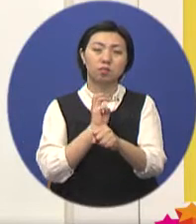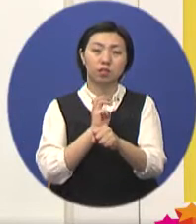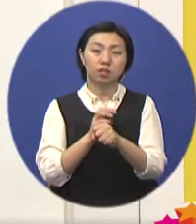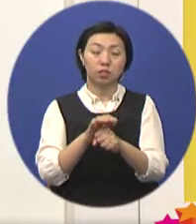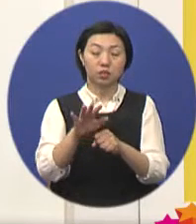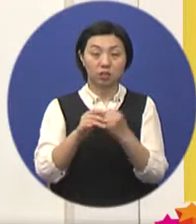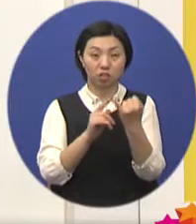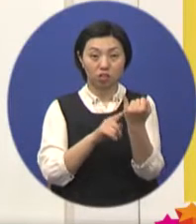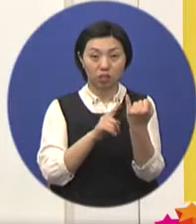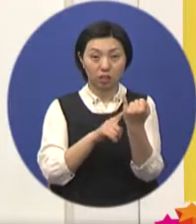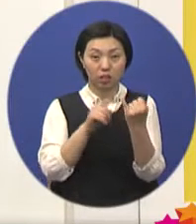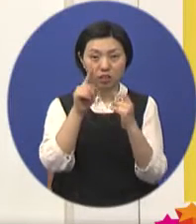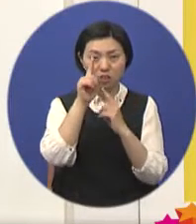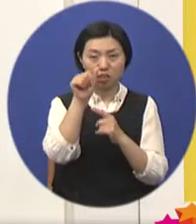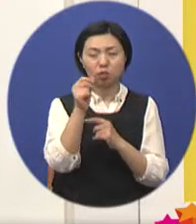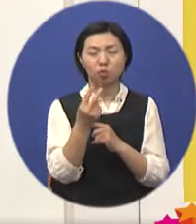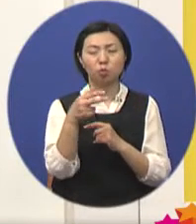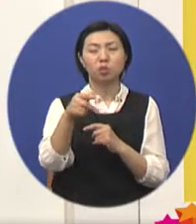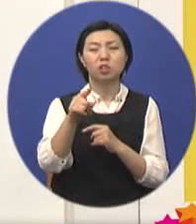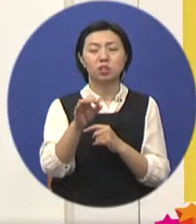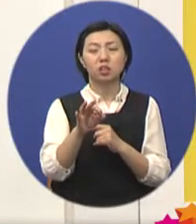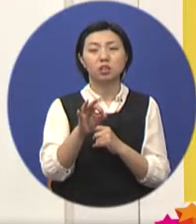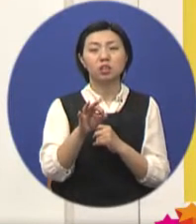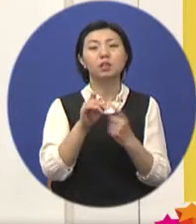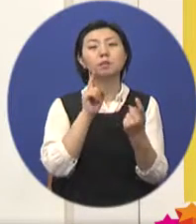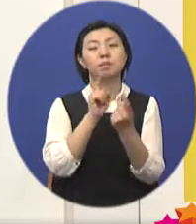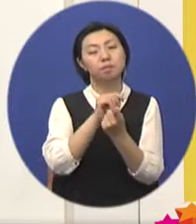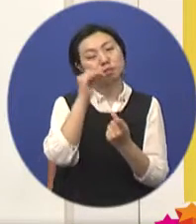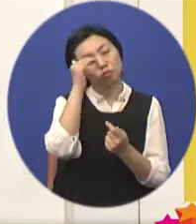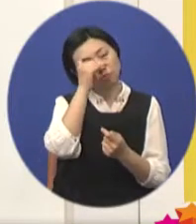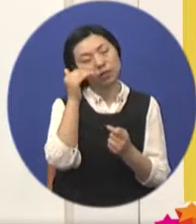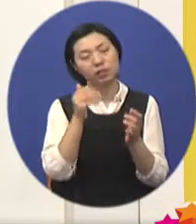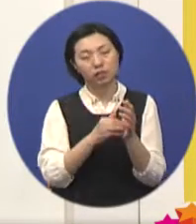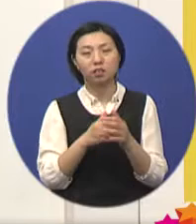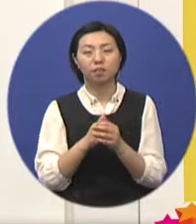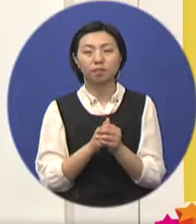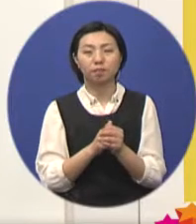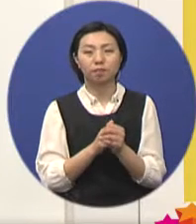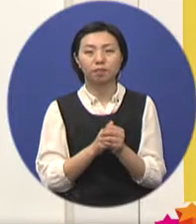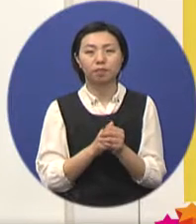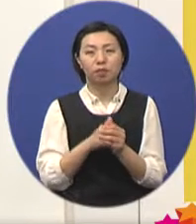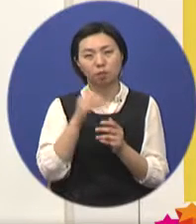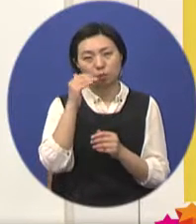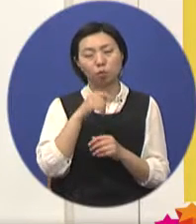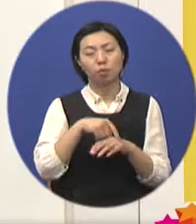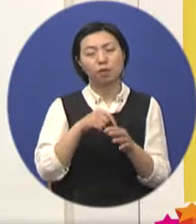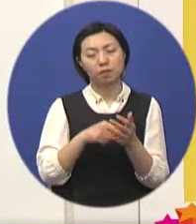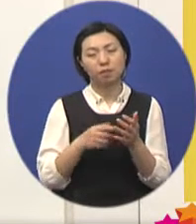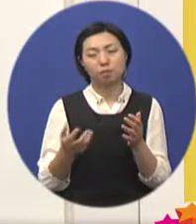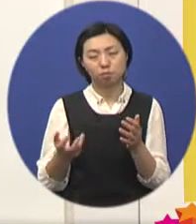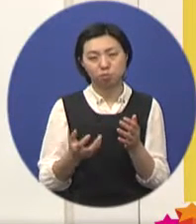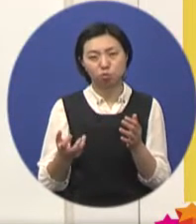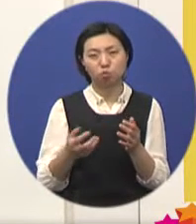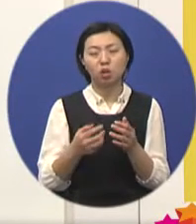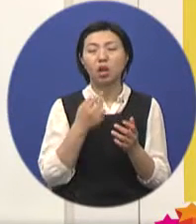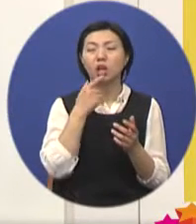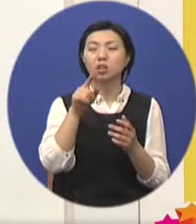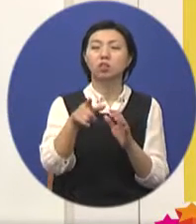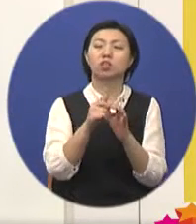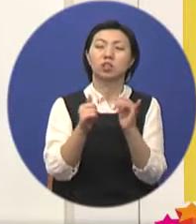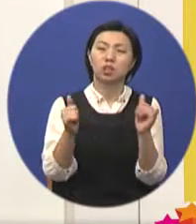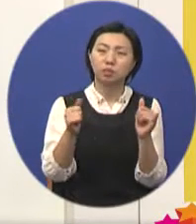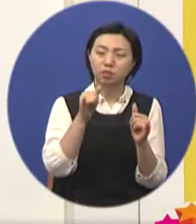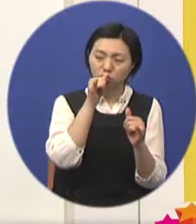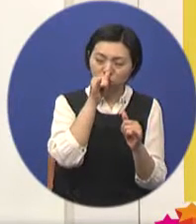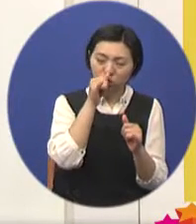그 인간극에 제가 봤습니다. 그러셨군요. 네, 네. 보고 정말 마음도 아팠고 아 네. 저런 분도 계시는구나라고.